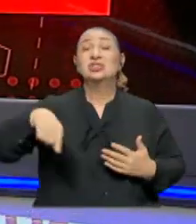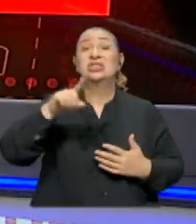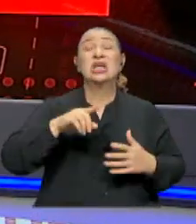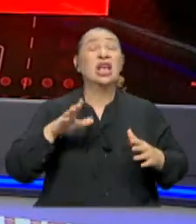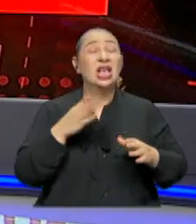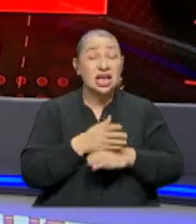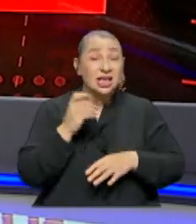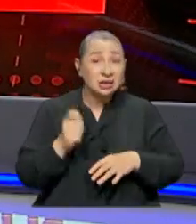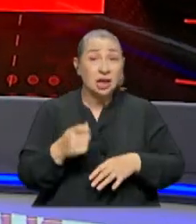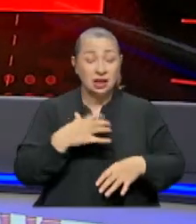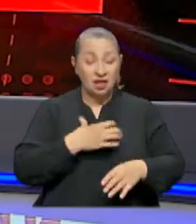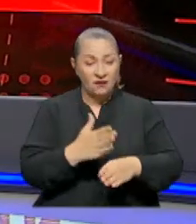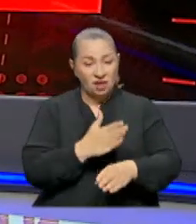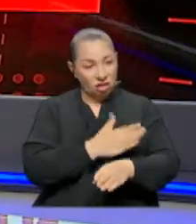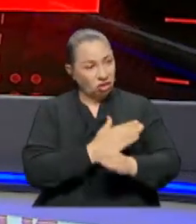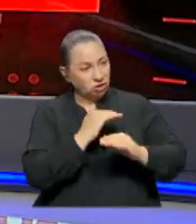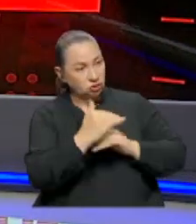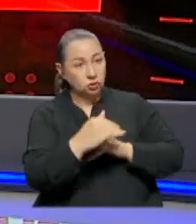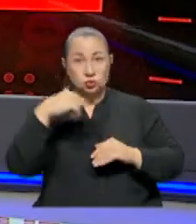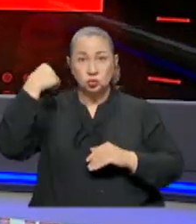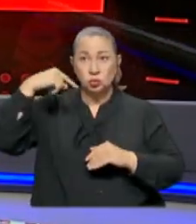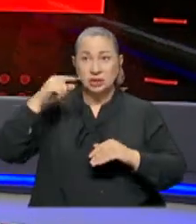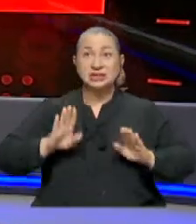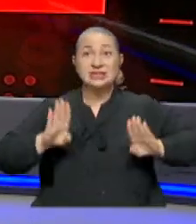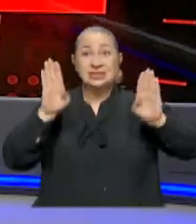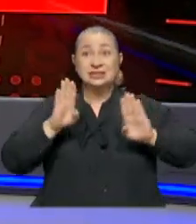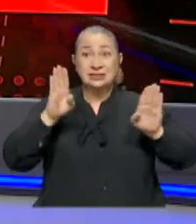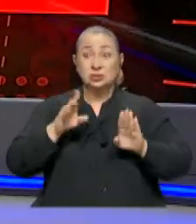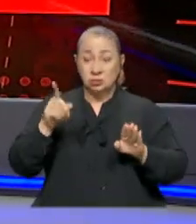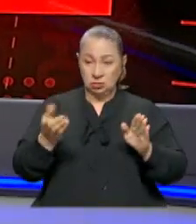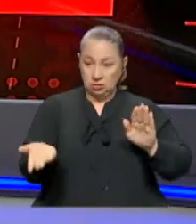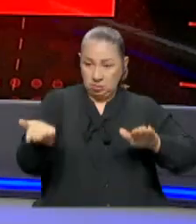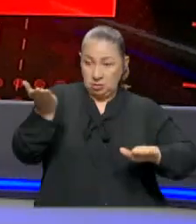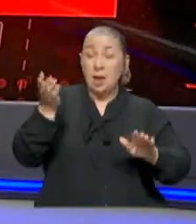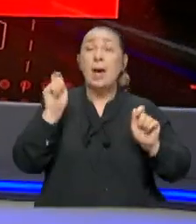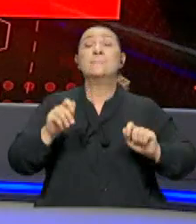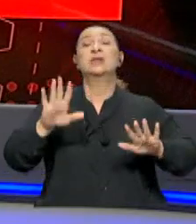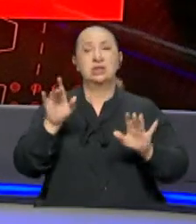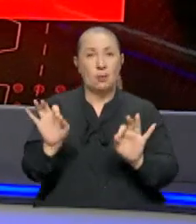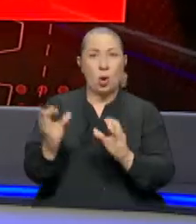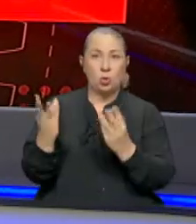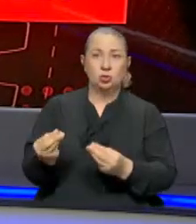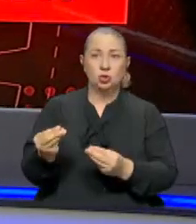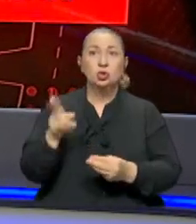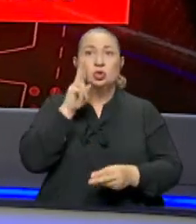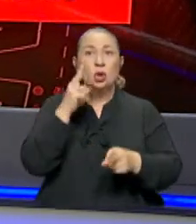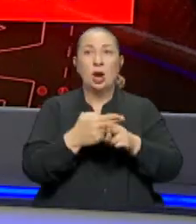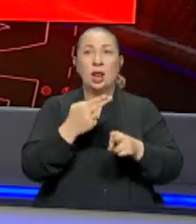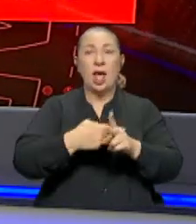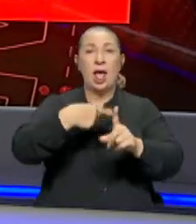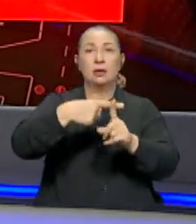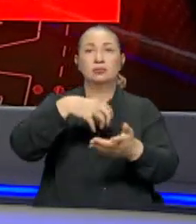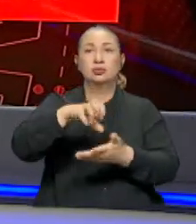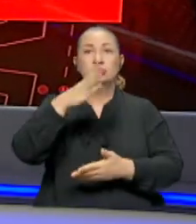gerçekten kendi vatandaşımızı Suriyelilerin sığınmacıların üzerinde tutmaz sanız işte olacağı bu son örnek ise